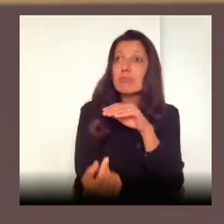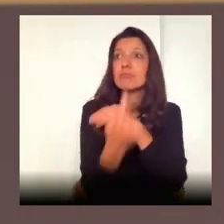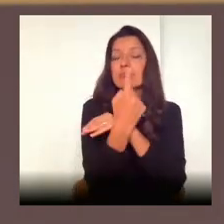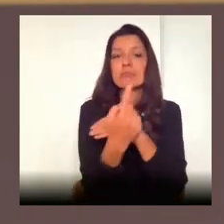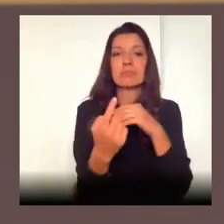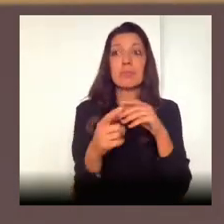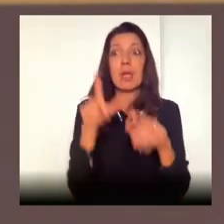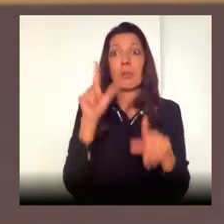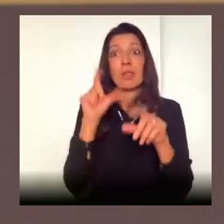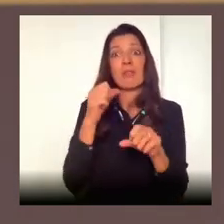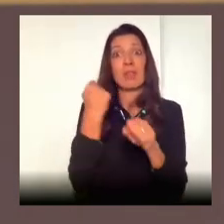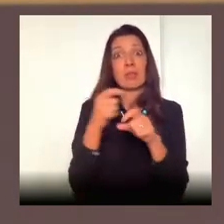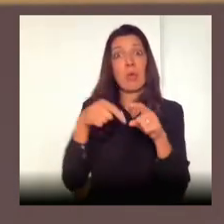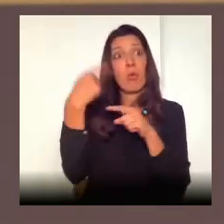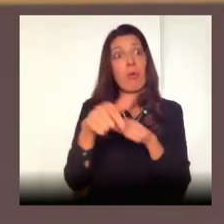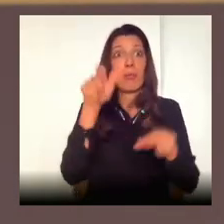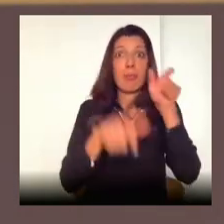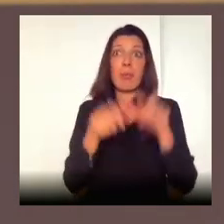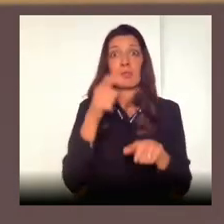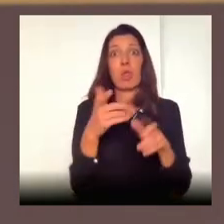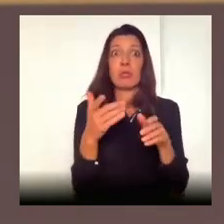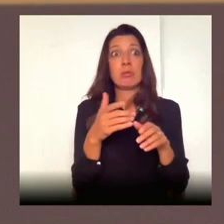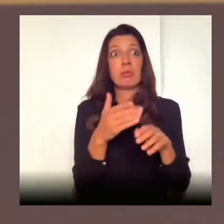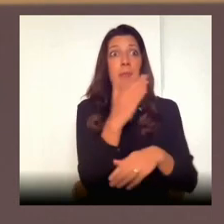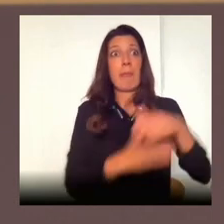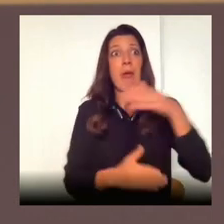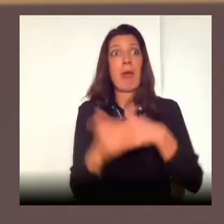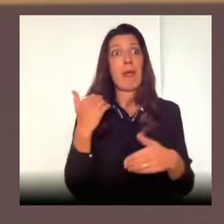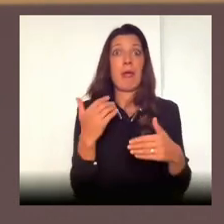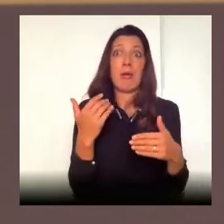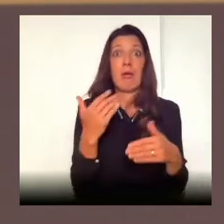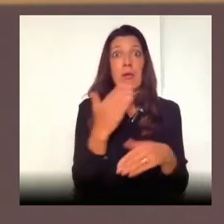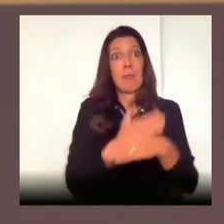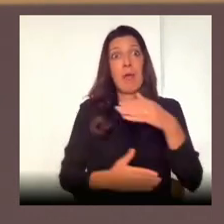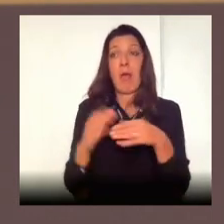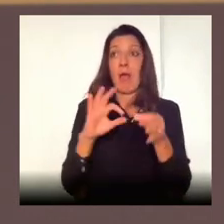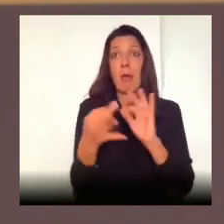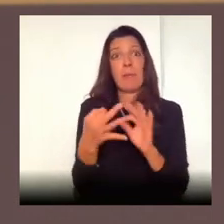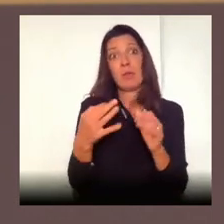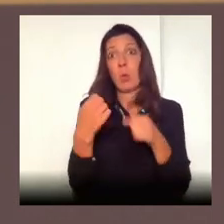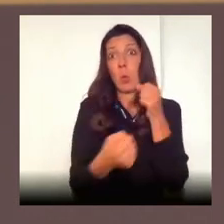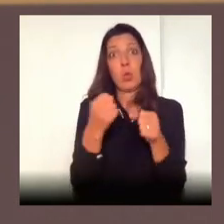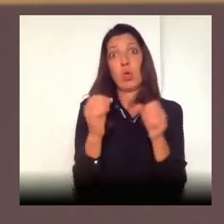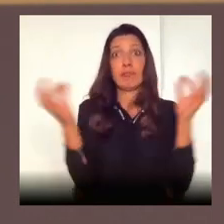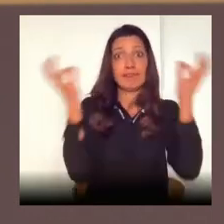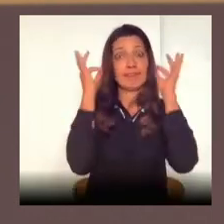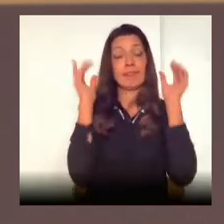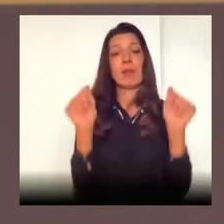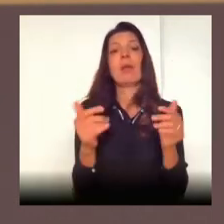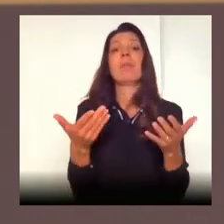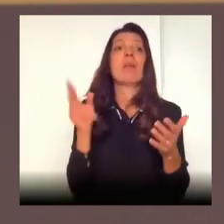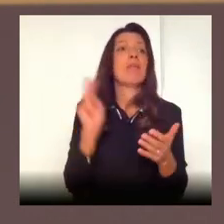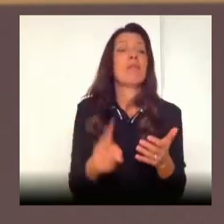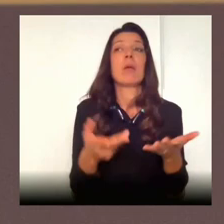peut-être dans 20 ans, les athlètes paralympiques ne courront plus guidés. Mais pour le moment, c'est quand même très, très compliqué parce que je vous assure, ça va tellement vite